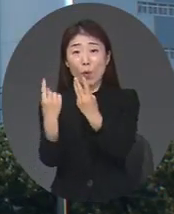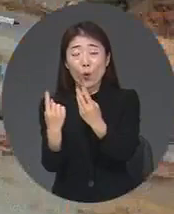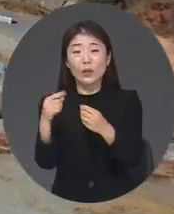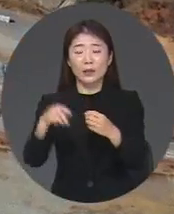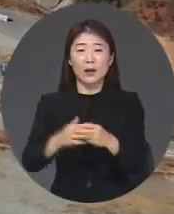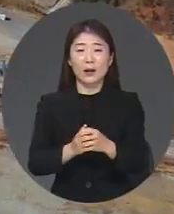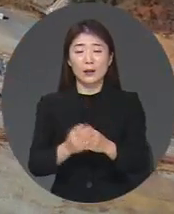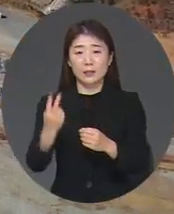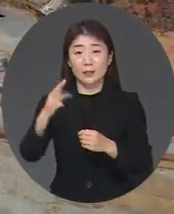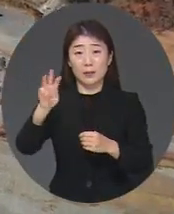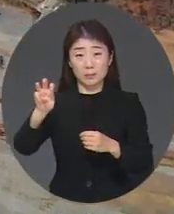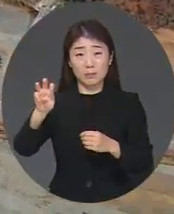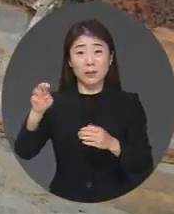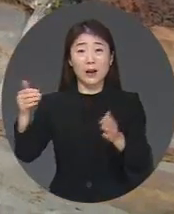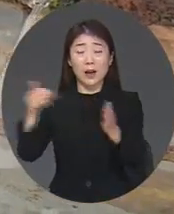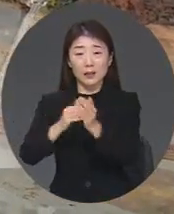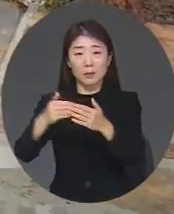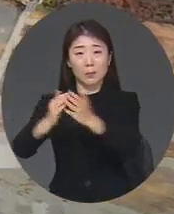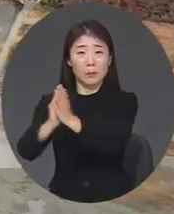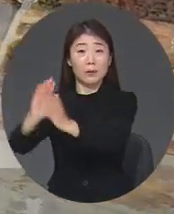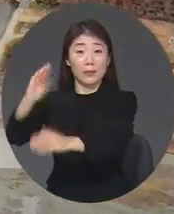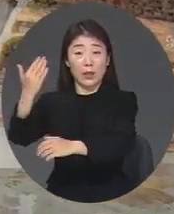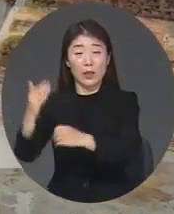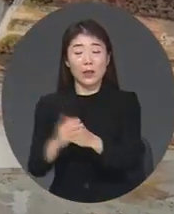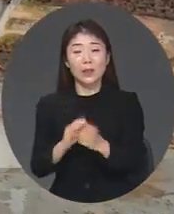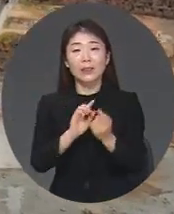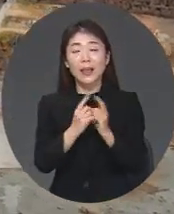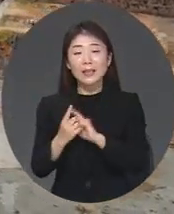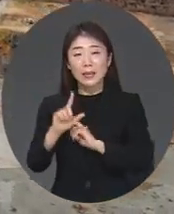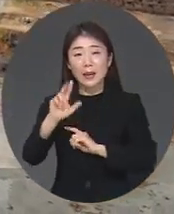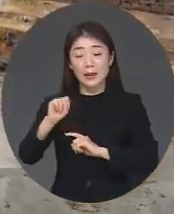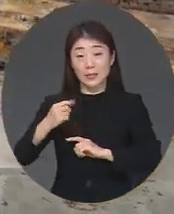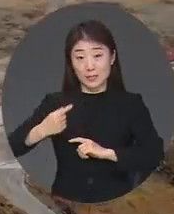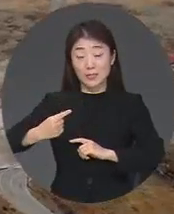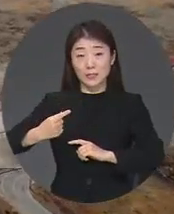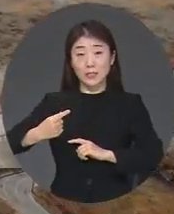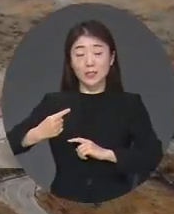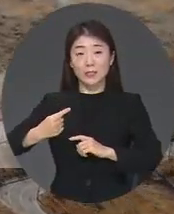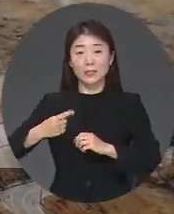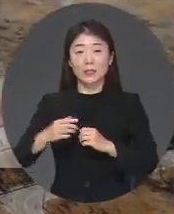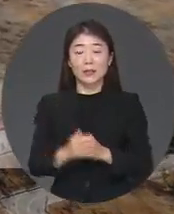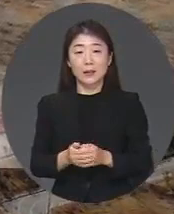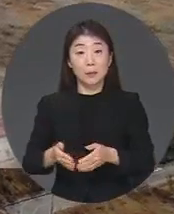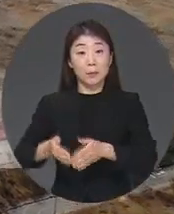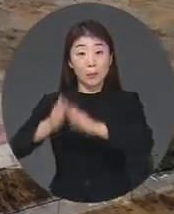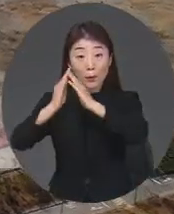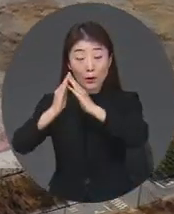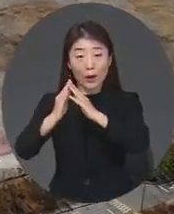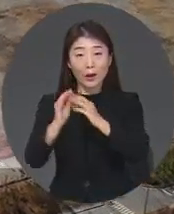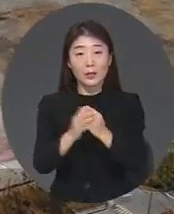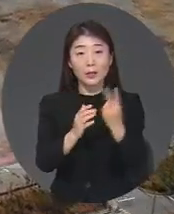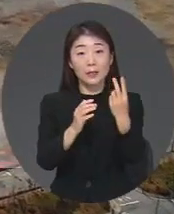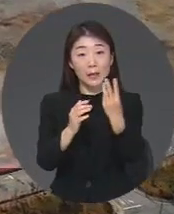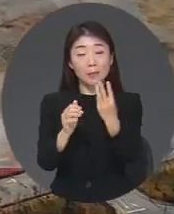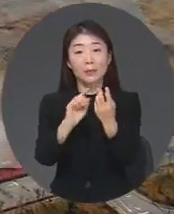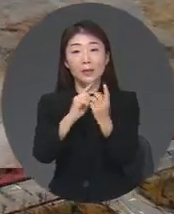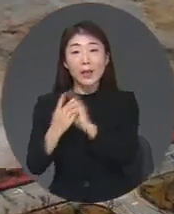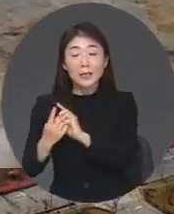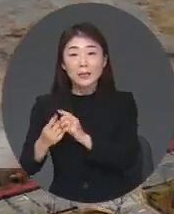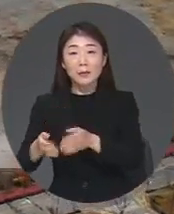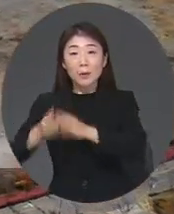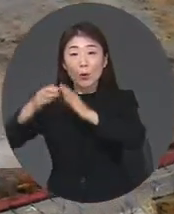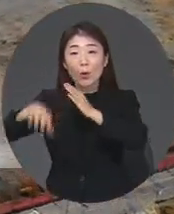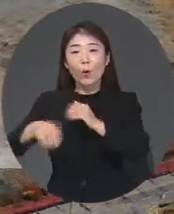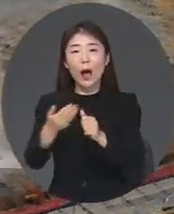폐쇄됩니다. 대신 LNG 발전소를 짓게 되는데 이 가운데 2, 3호기를 대체할 LNG 발전소 위치가 하동